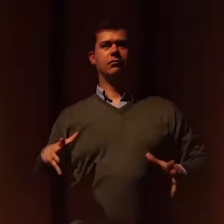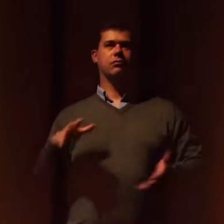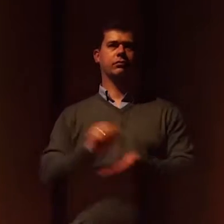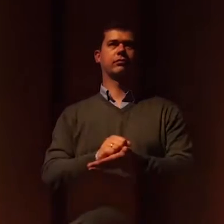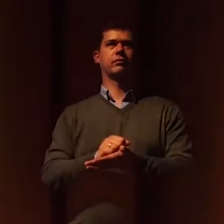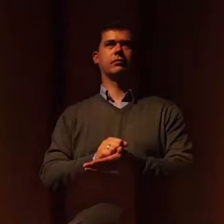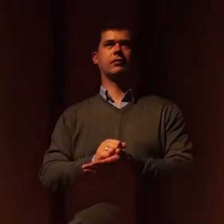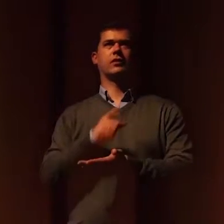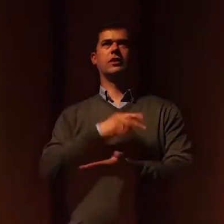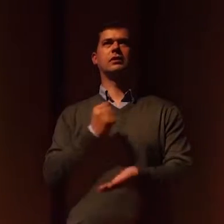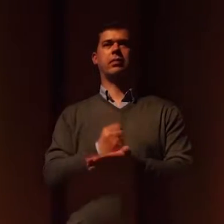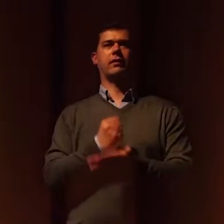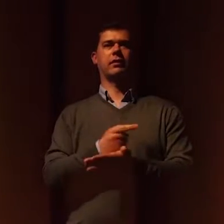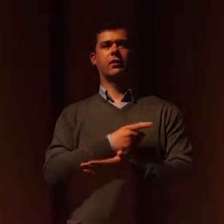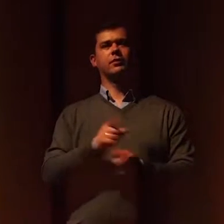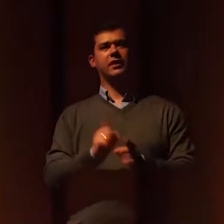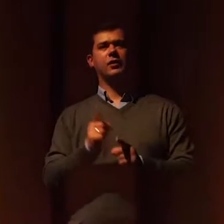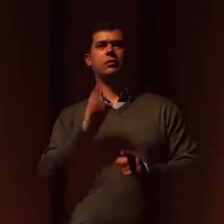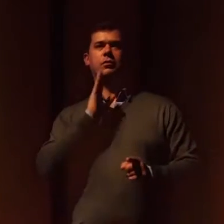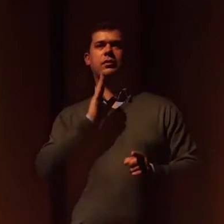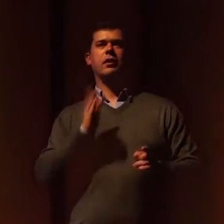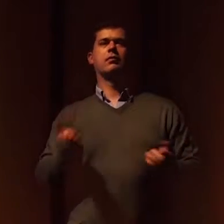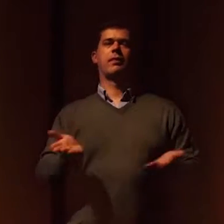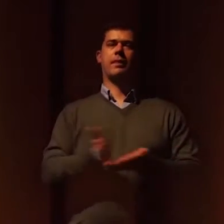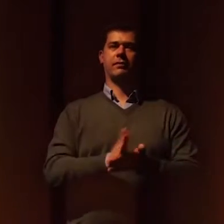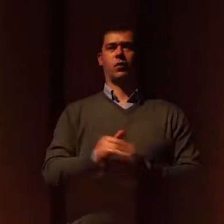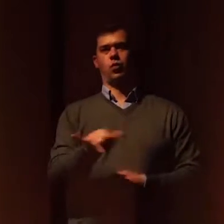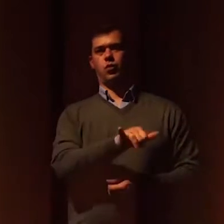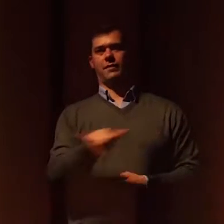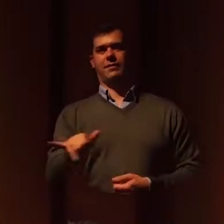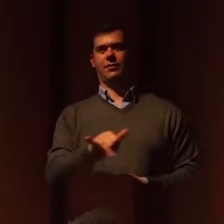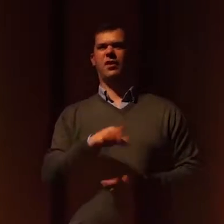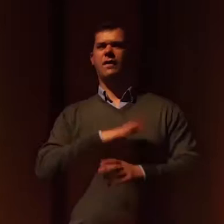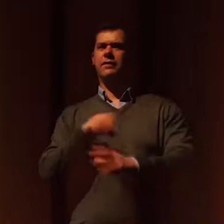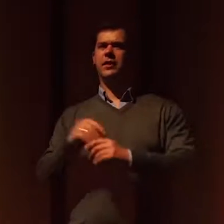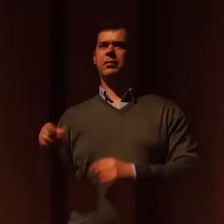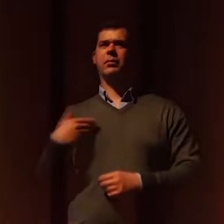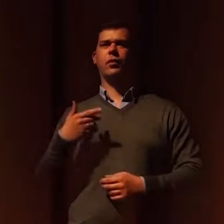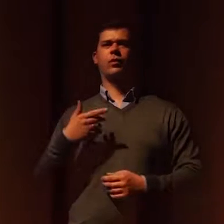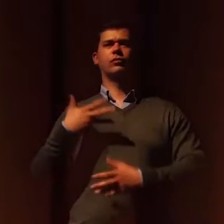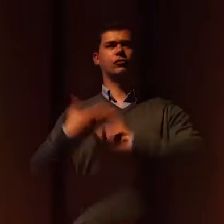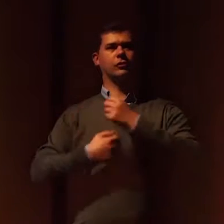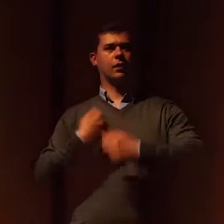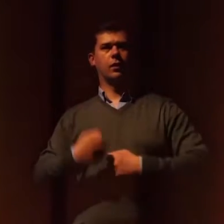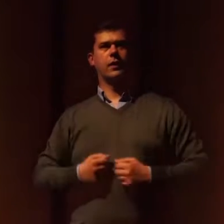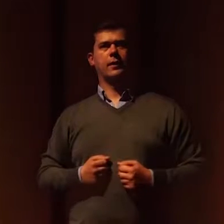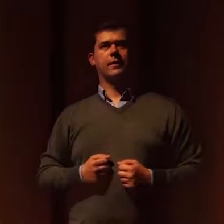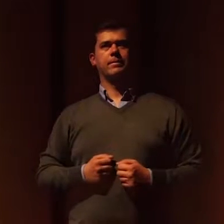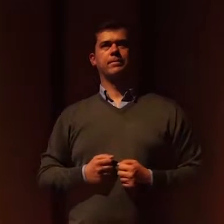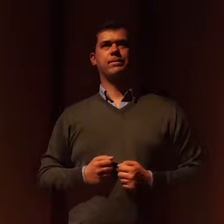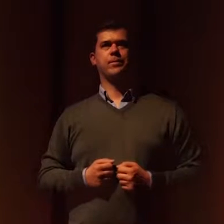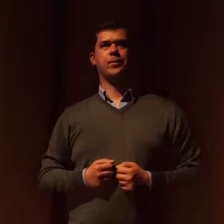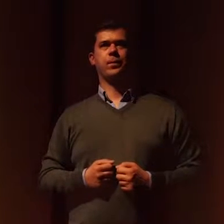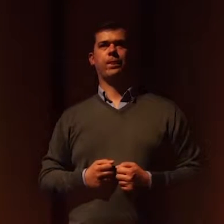takimi sprawami które są bardziej też intersekcjonalny no i na przykład w ramach jednej z takich